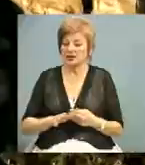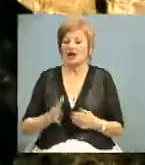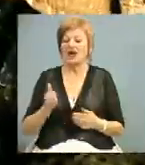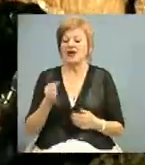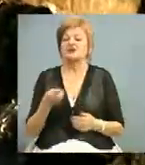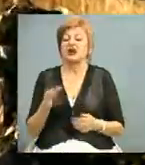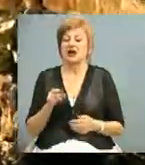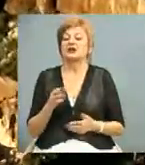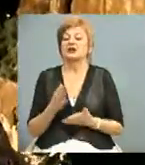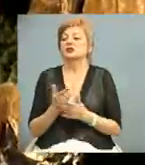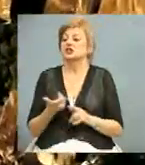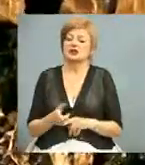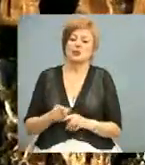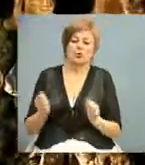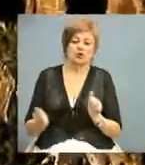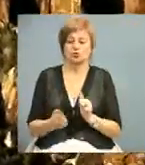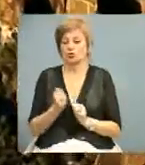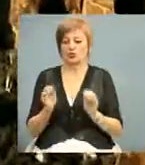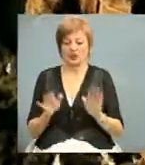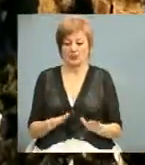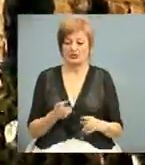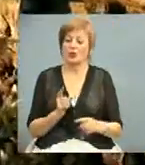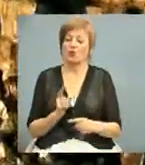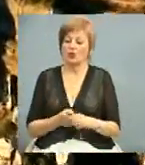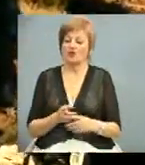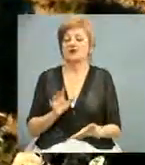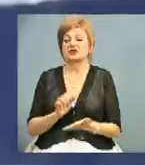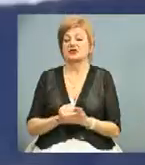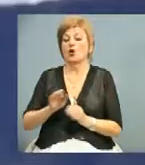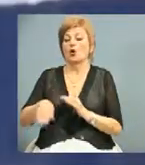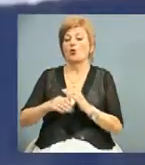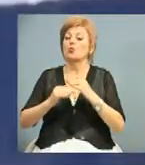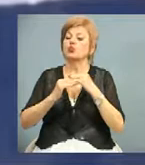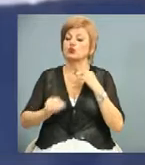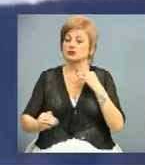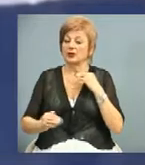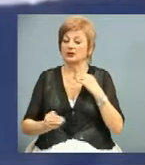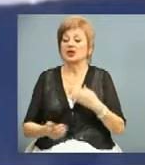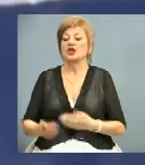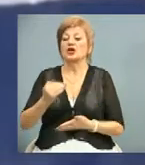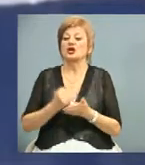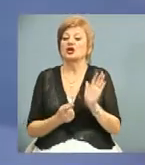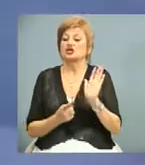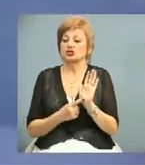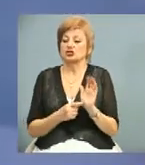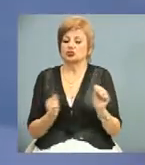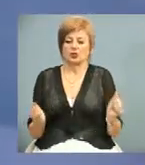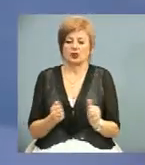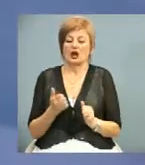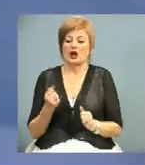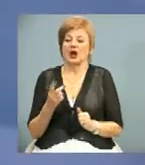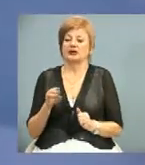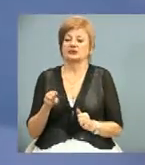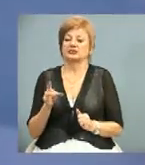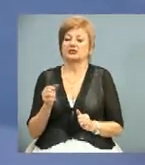Австралія є найсухішим материком, половину якого займають пустелі. І останній, 6-й материк – Антарктида.